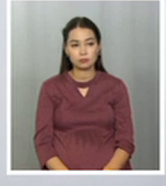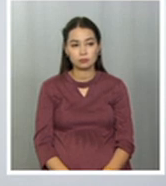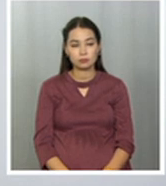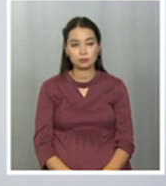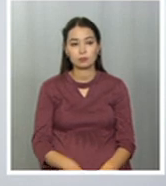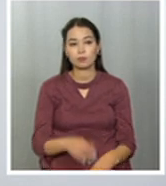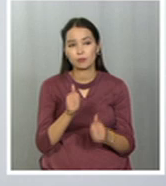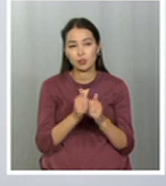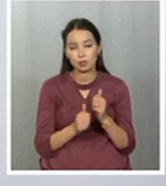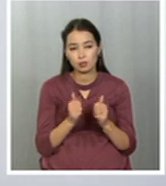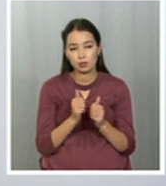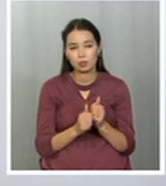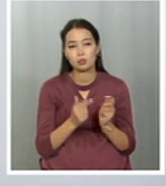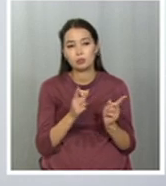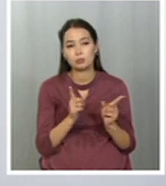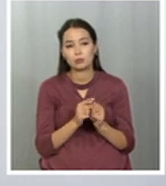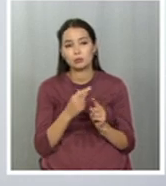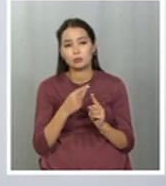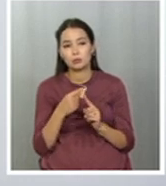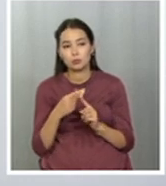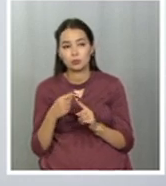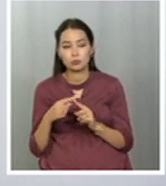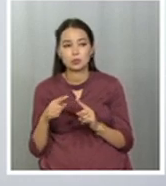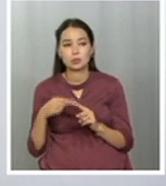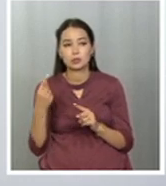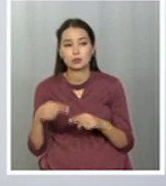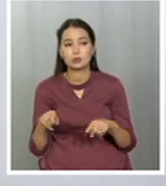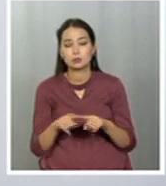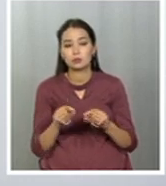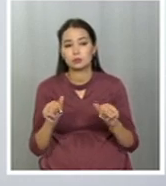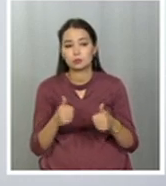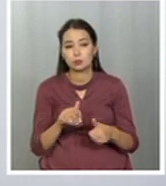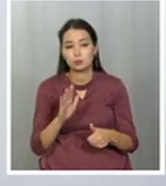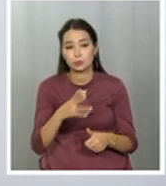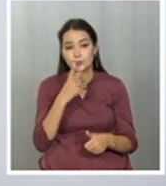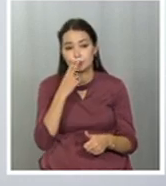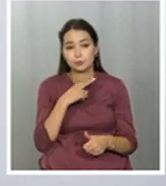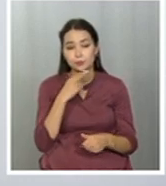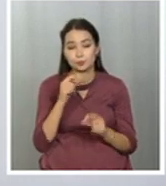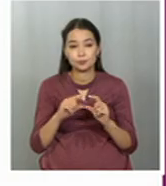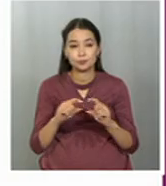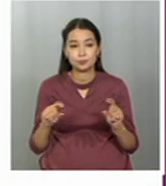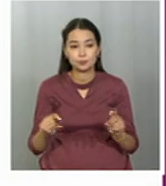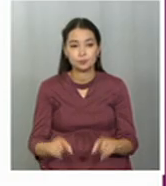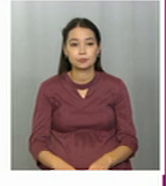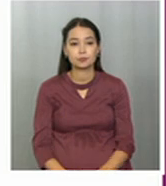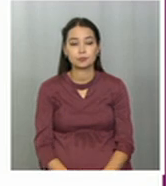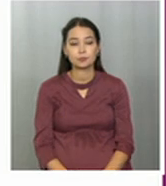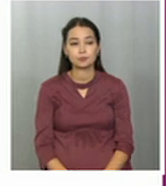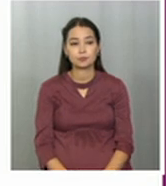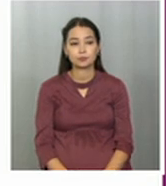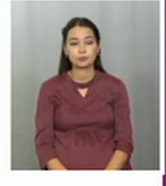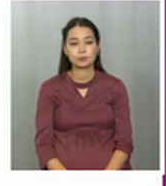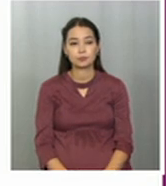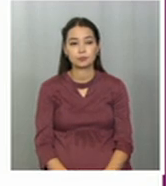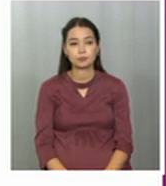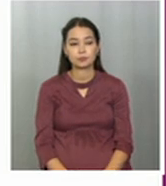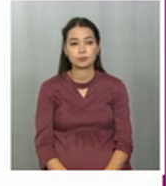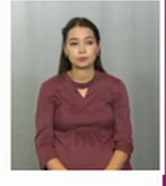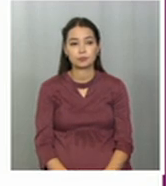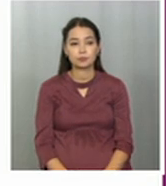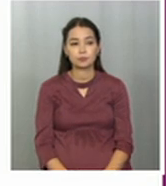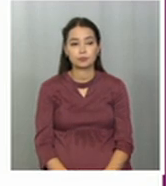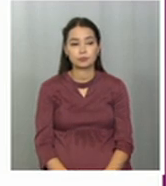қосылғыш келесіні береді. Яғни 4 көбейтілген А1 қосылған АН тең 144-ке.